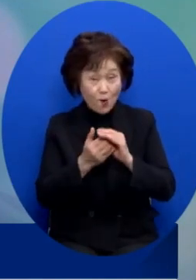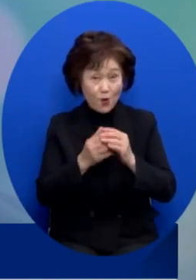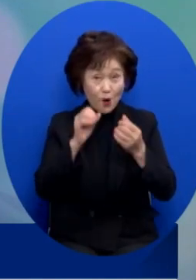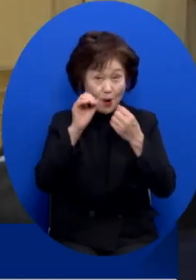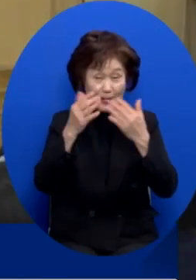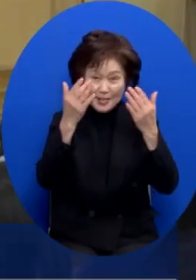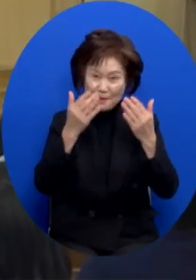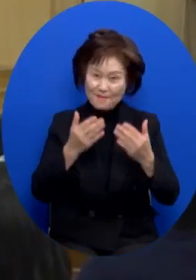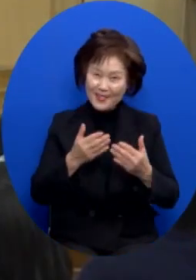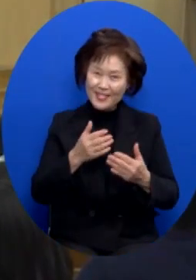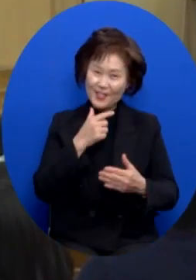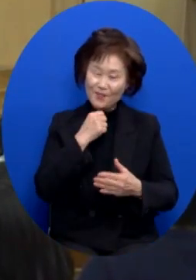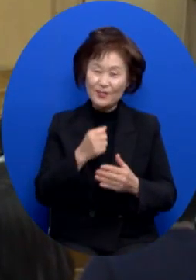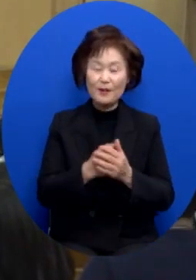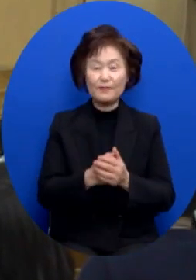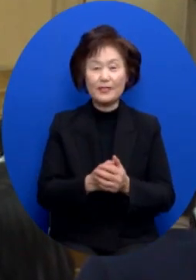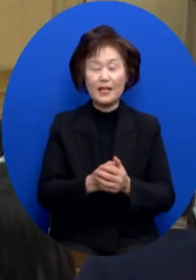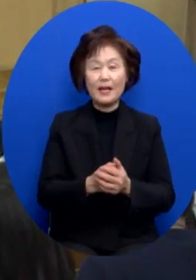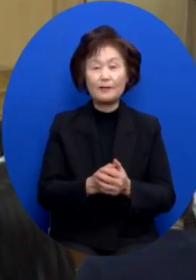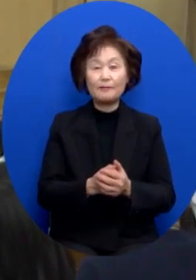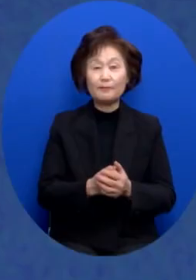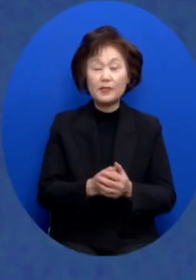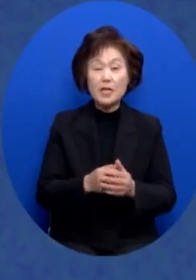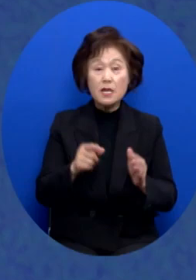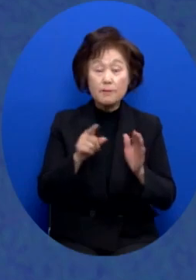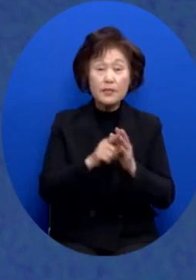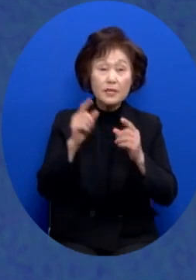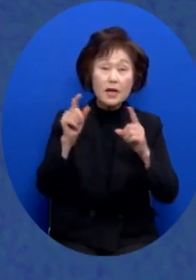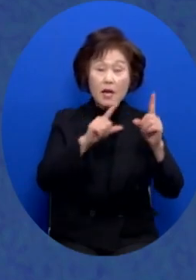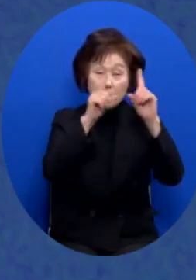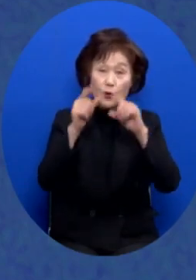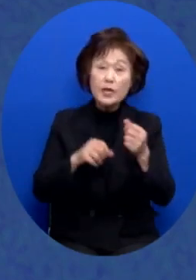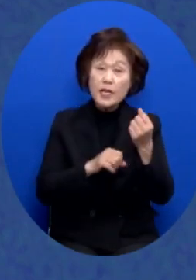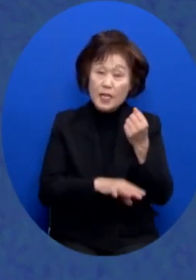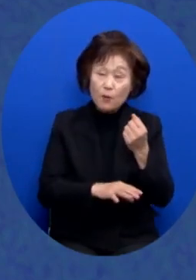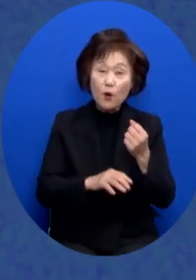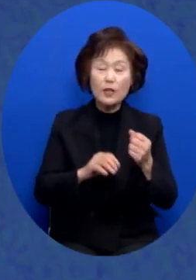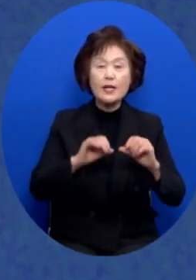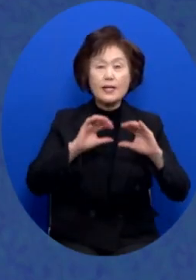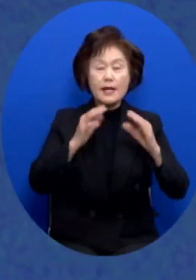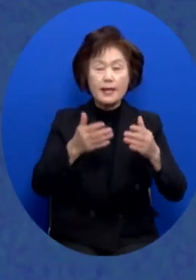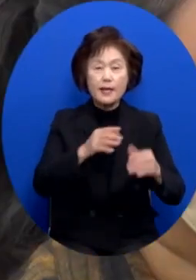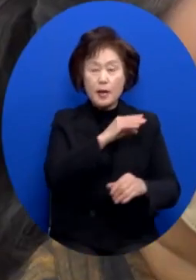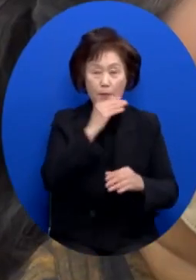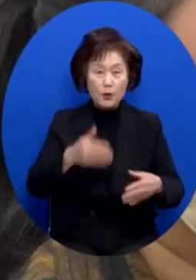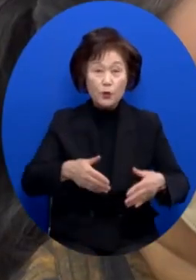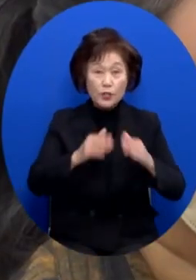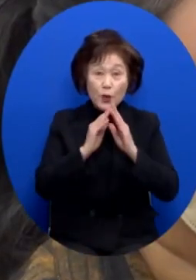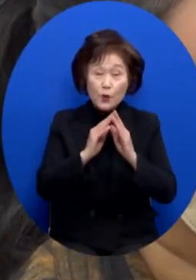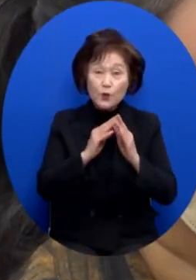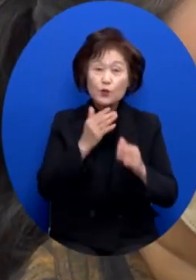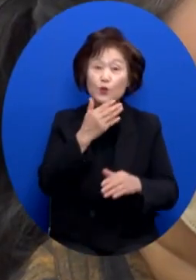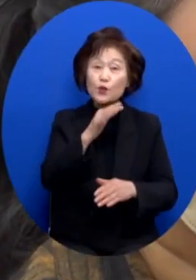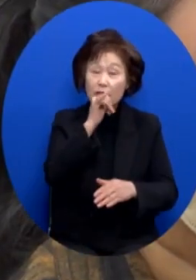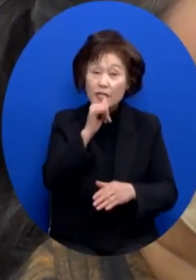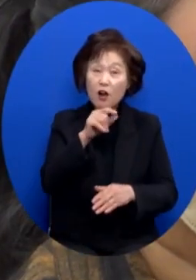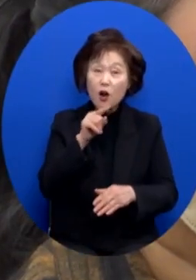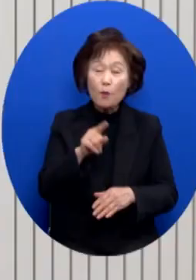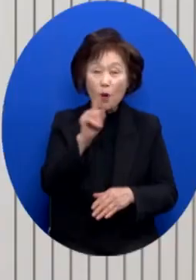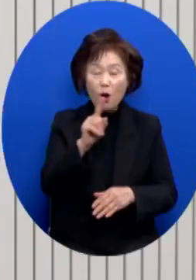좋겠어요. 한빛교회 백용현 목사는 신앙생활의 근본이자 나라를 바로 세울 수 있는 기도의 중요성을